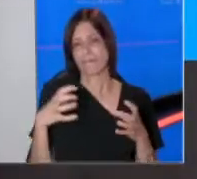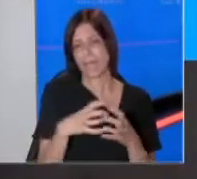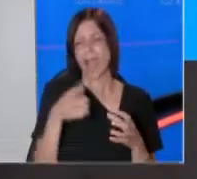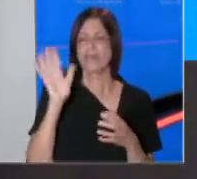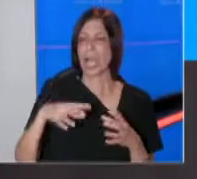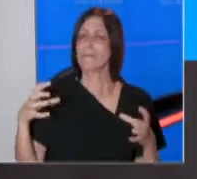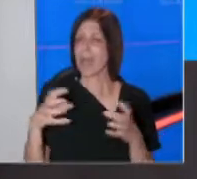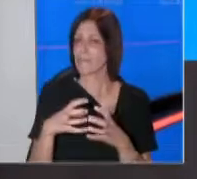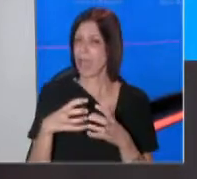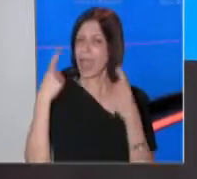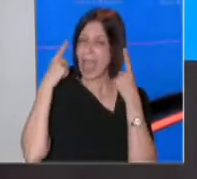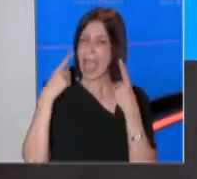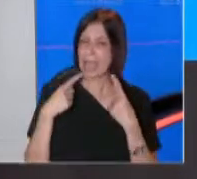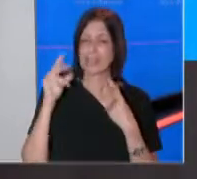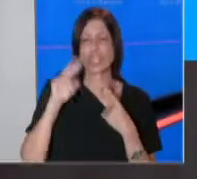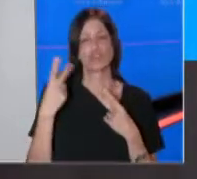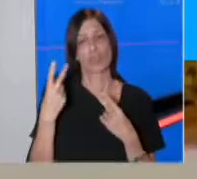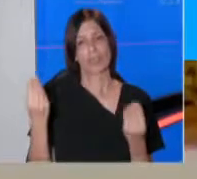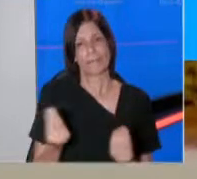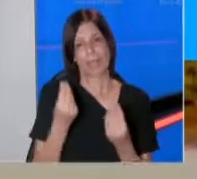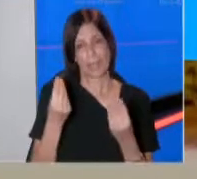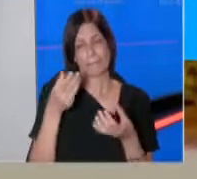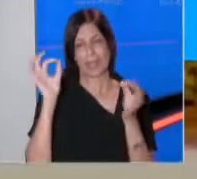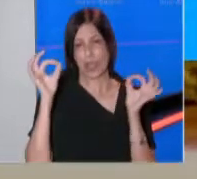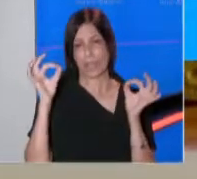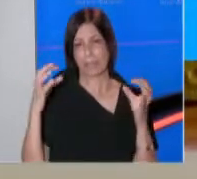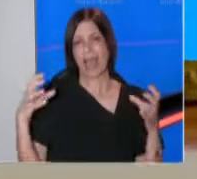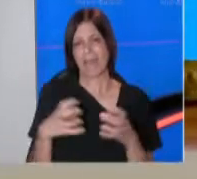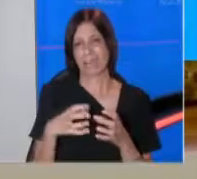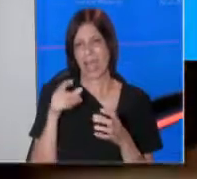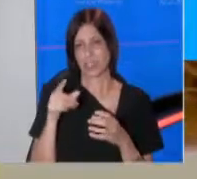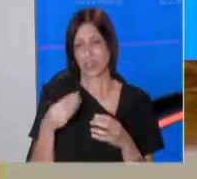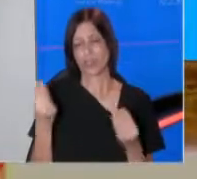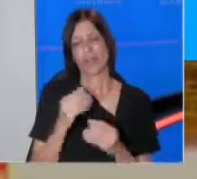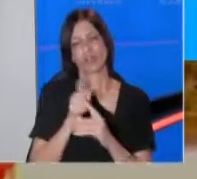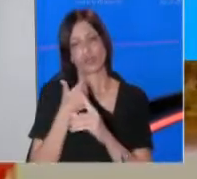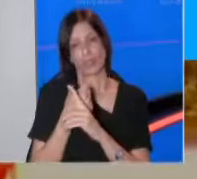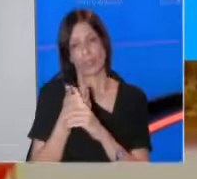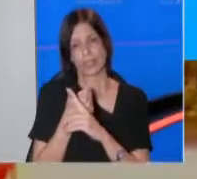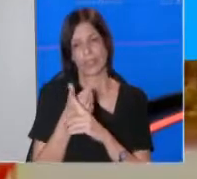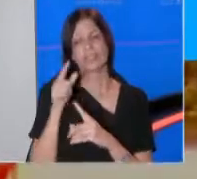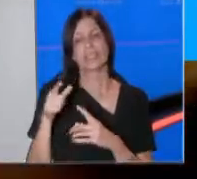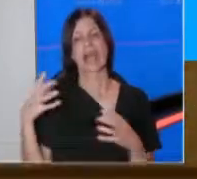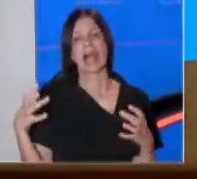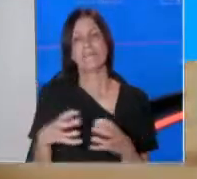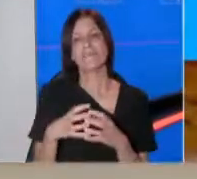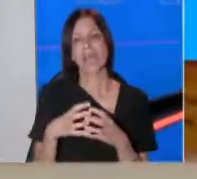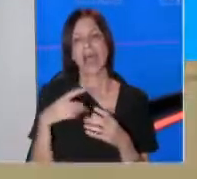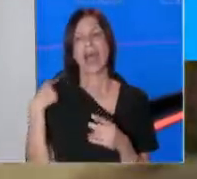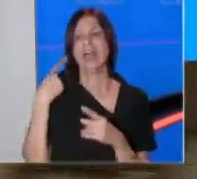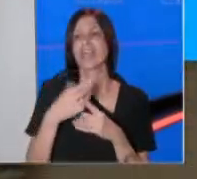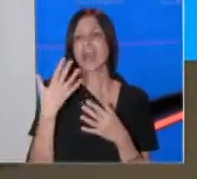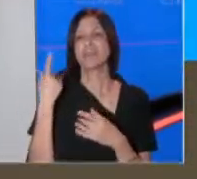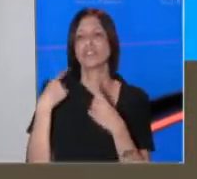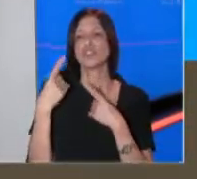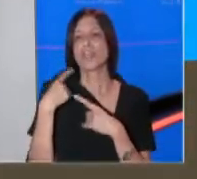בחברה החרדית. יש שני דברים שהייתי מצביעה עליהם כייחודיים לחברה הזאת. דבר ראשון, זאת חברה שעד לפני כמה